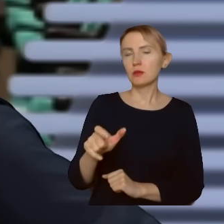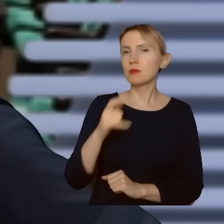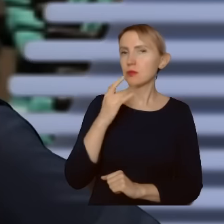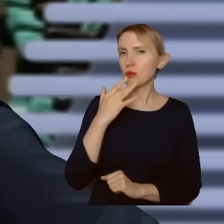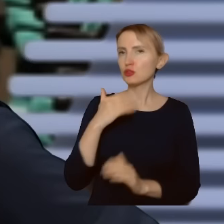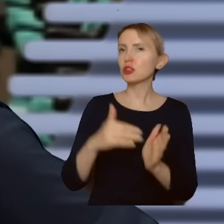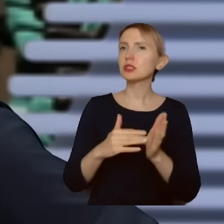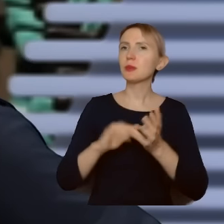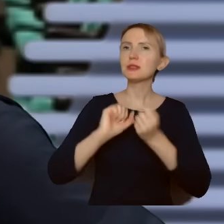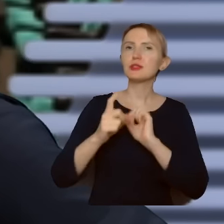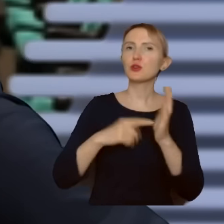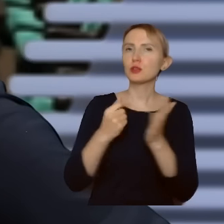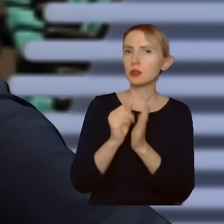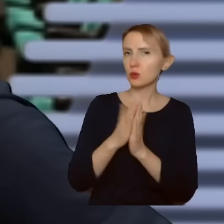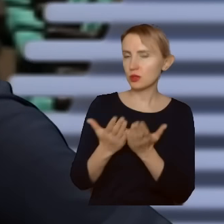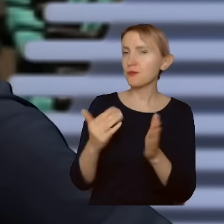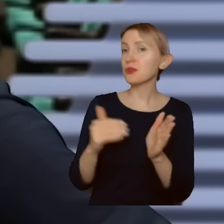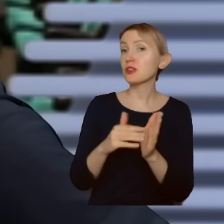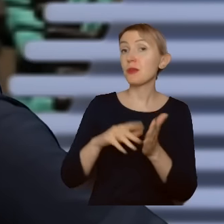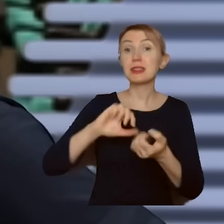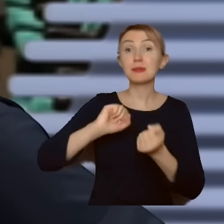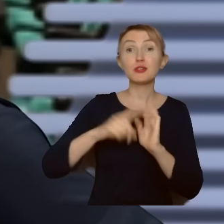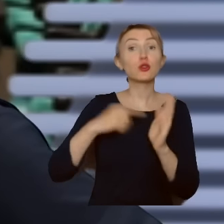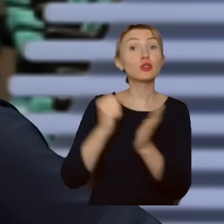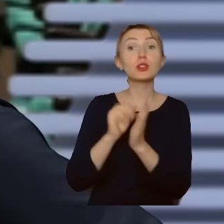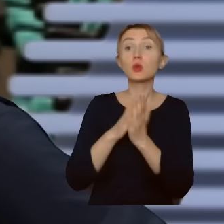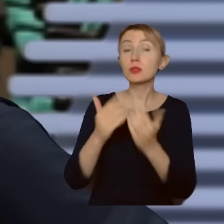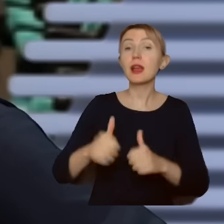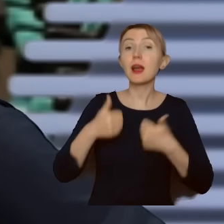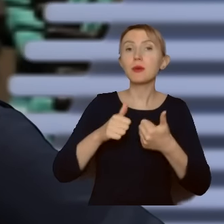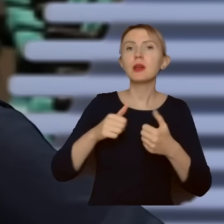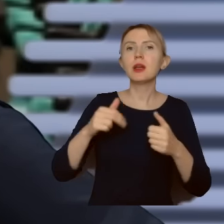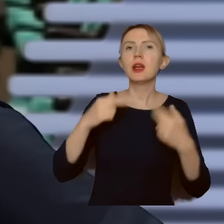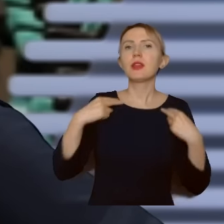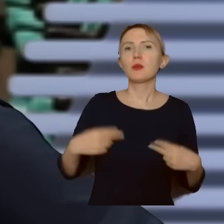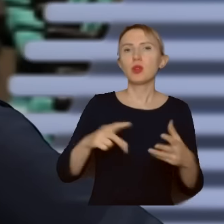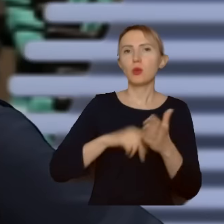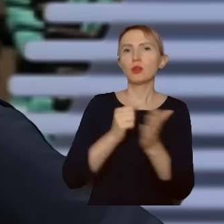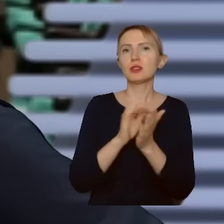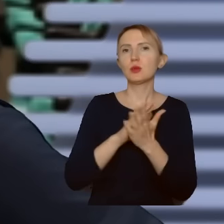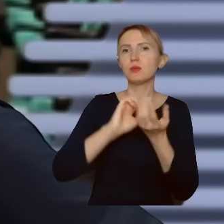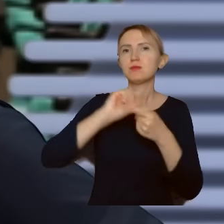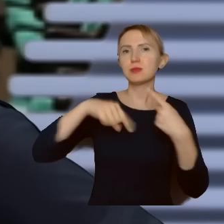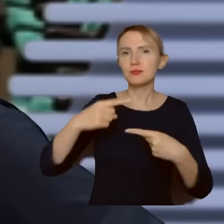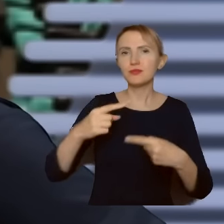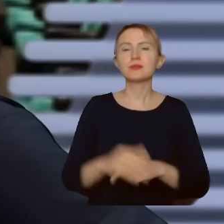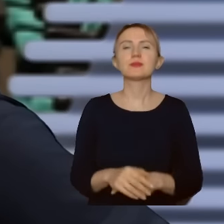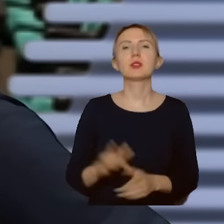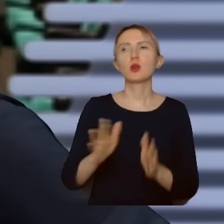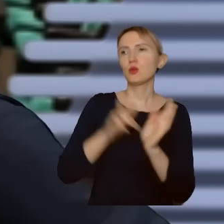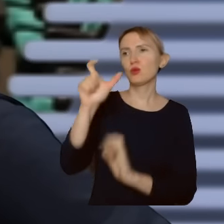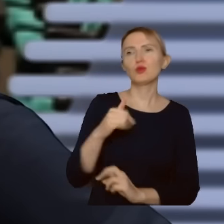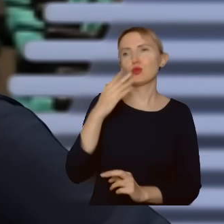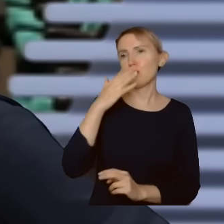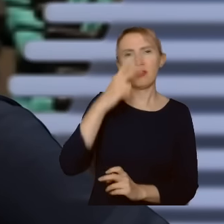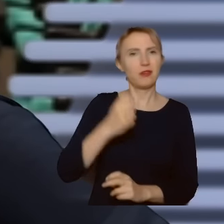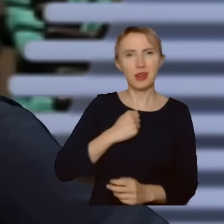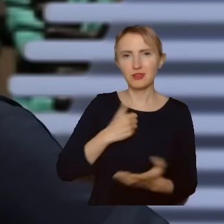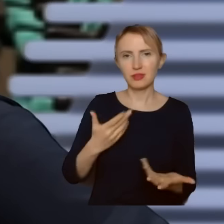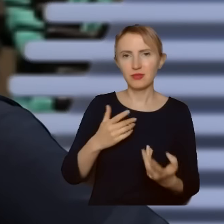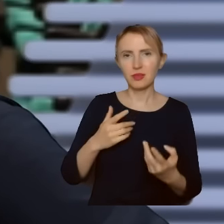zmienić konstytucję. Należy zmienić konstytucję tak, żeby zmienić skład Trybunału Konstytucyjnego. Czyli Donald Tusk mówi jasno,